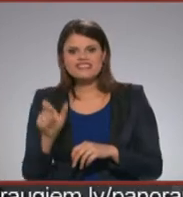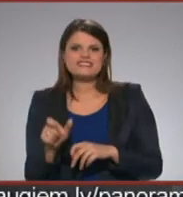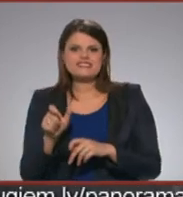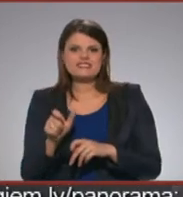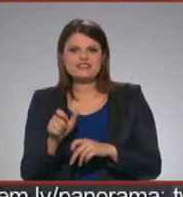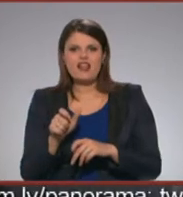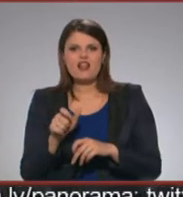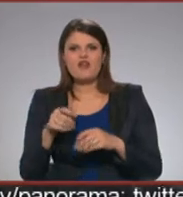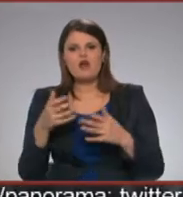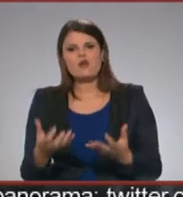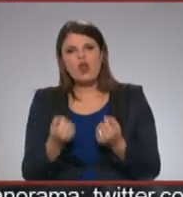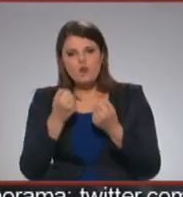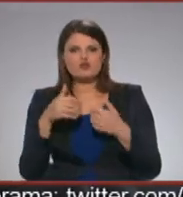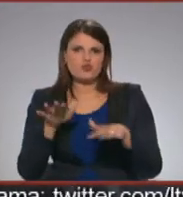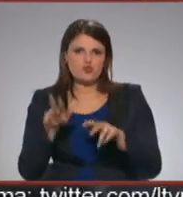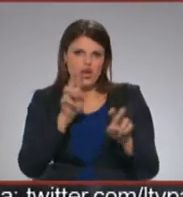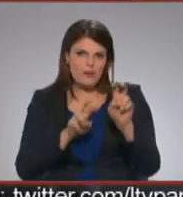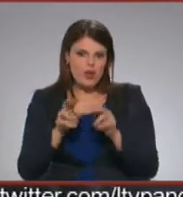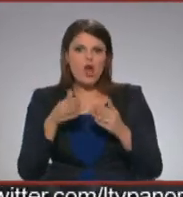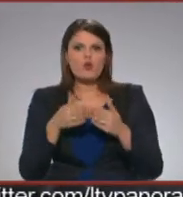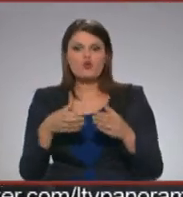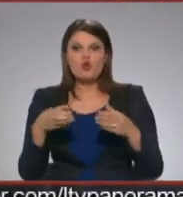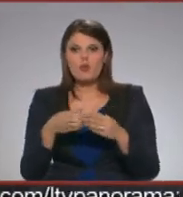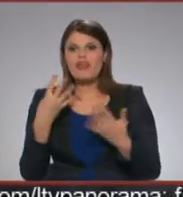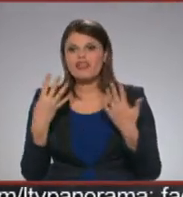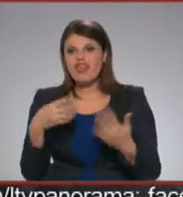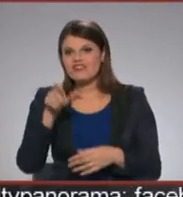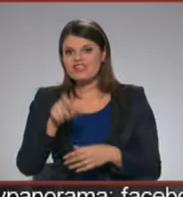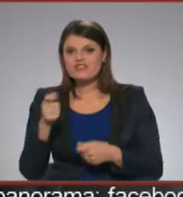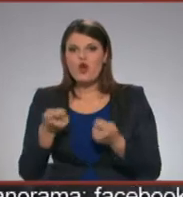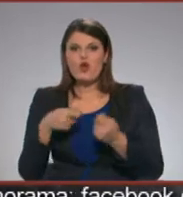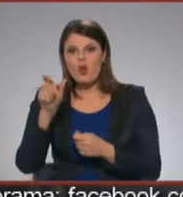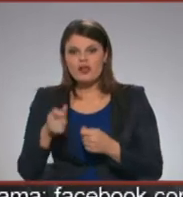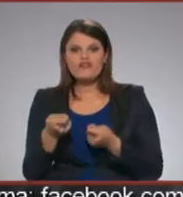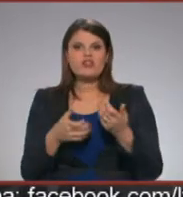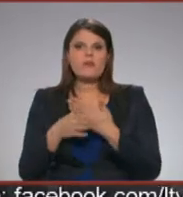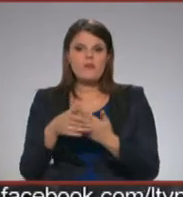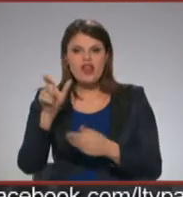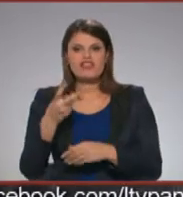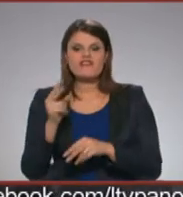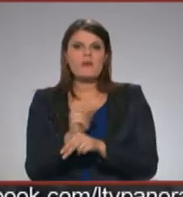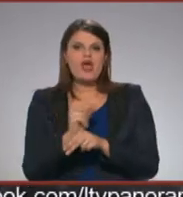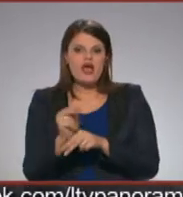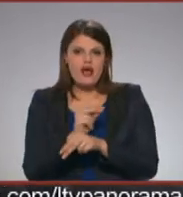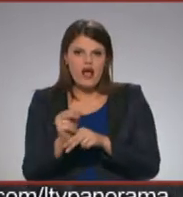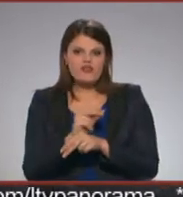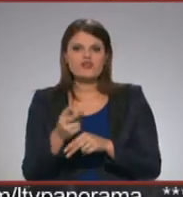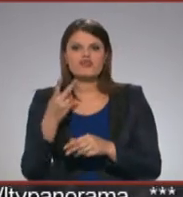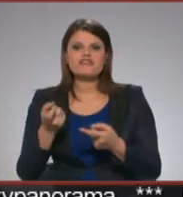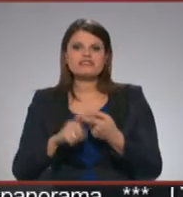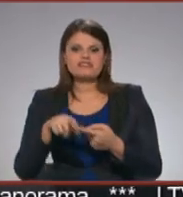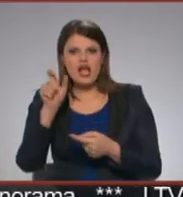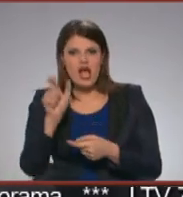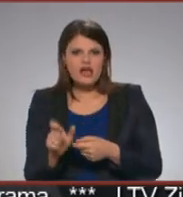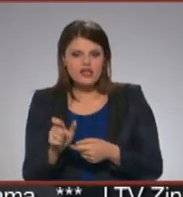meklēšana un glābšana jūrā. Kuģa komandā ir 9 cilvēki – kuģa komandieris, komandiera palīgs, 2 mehāniki, bocmanis, 2 sakarnieki un koks,